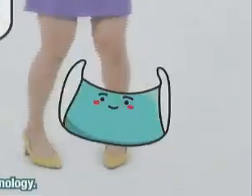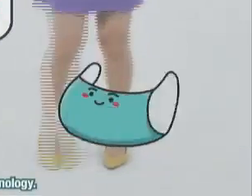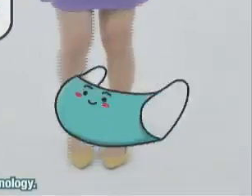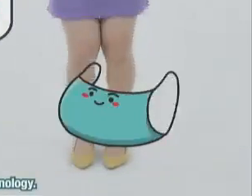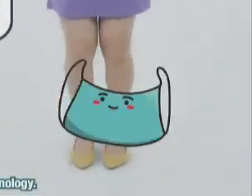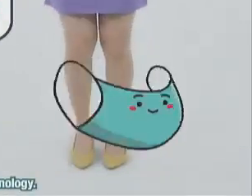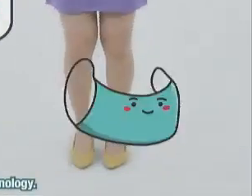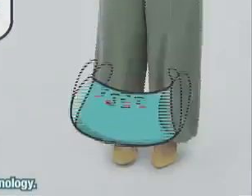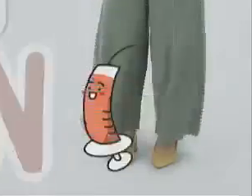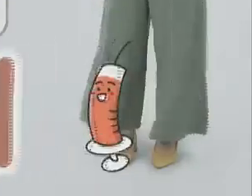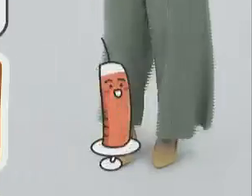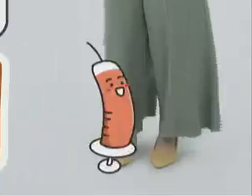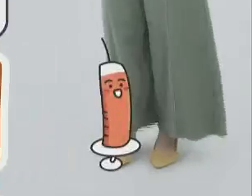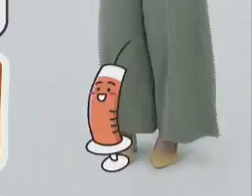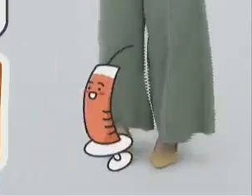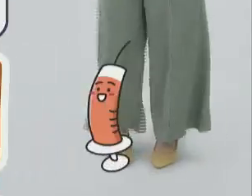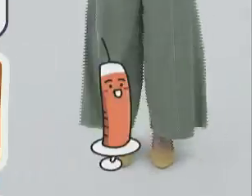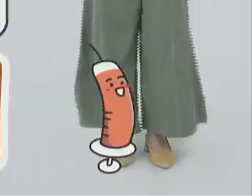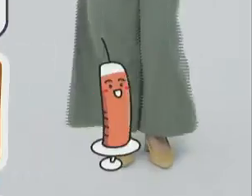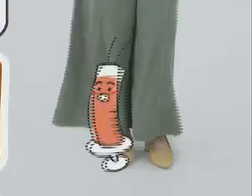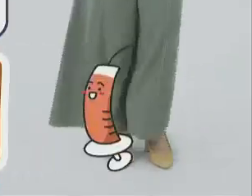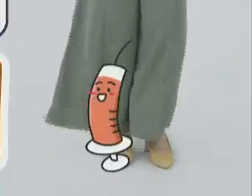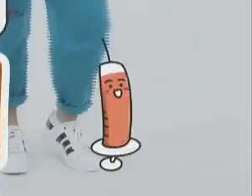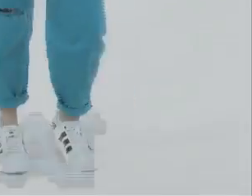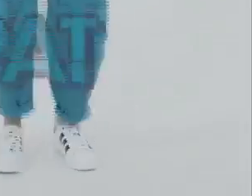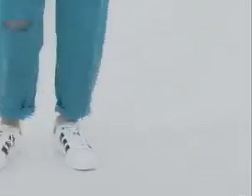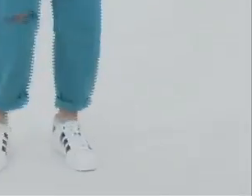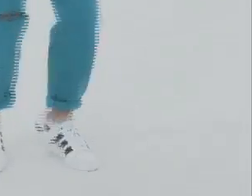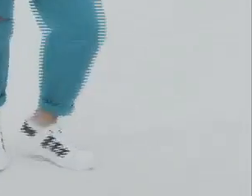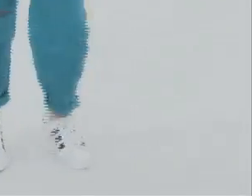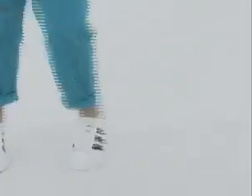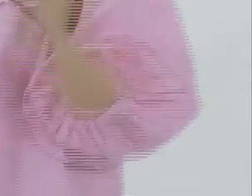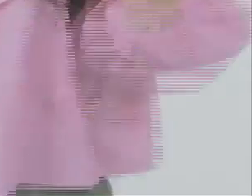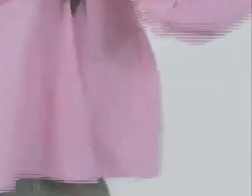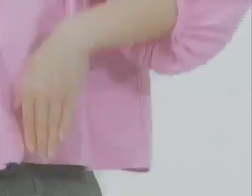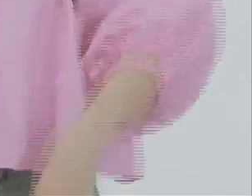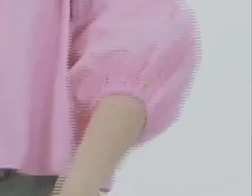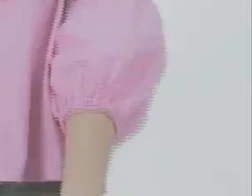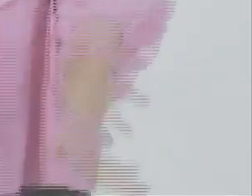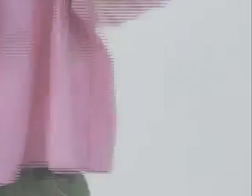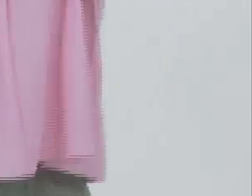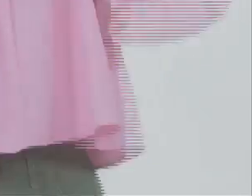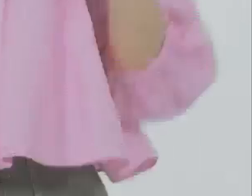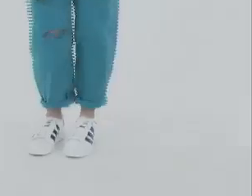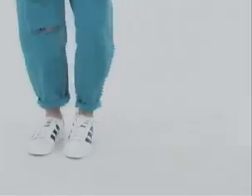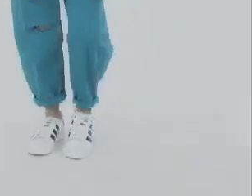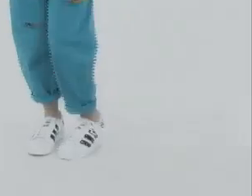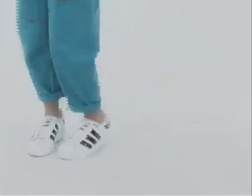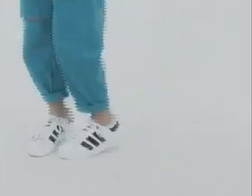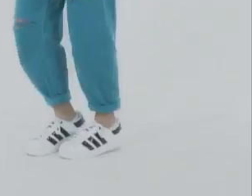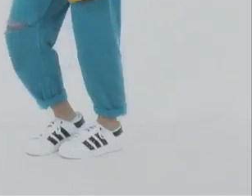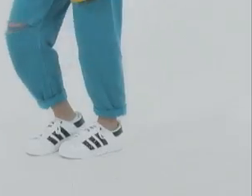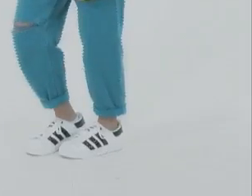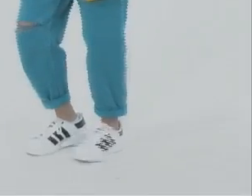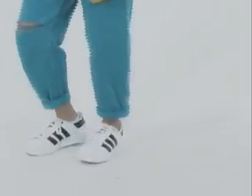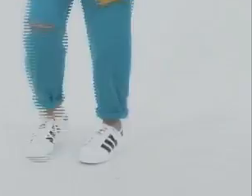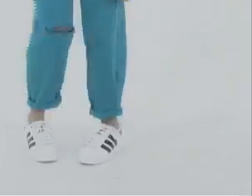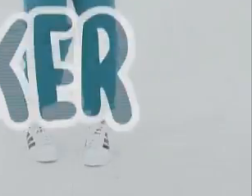Ayo masker, ayo vaksin, tiada yang dapat merenggut